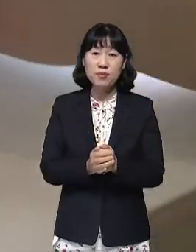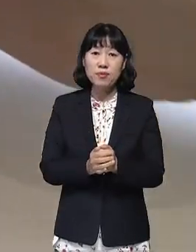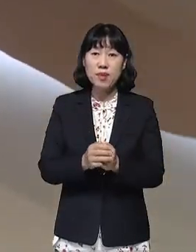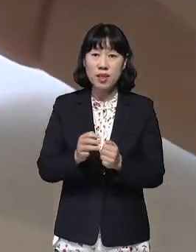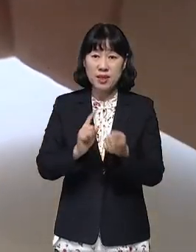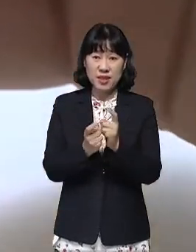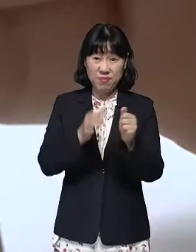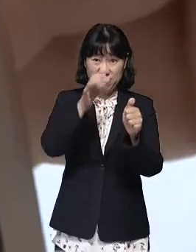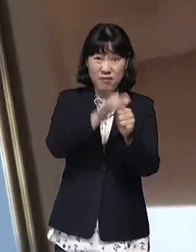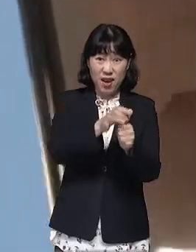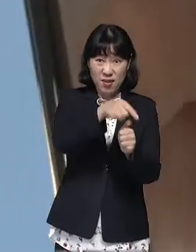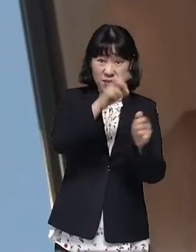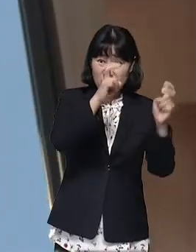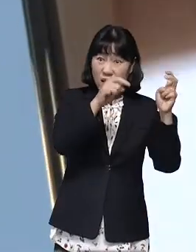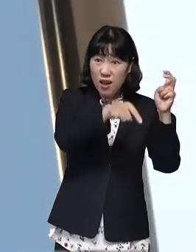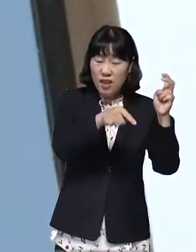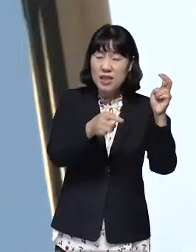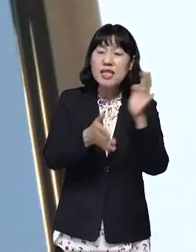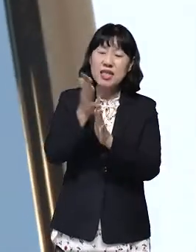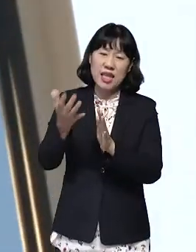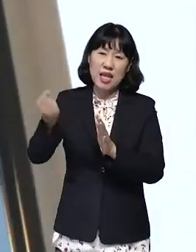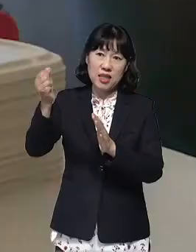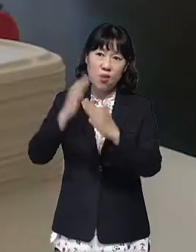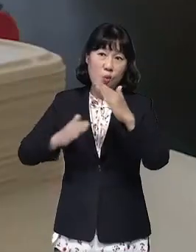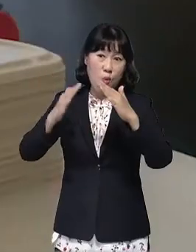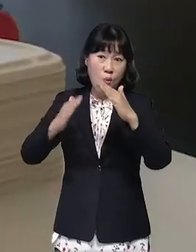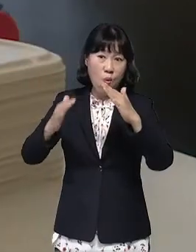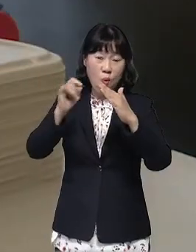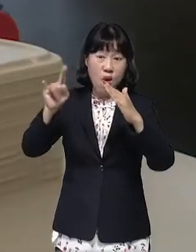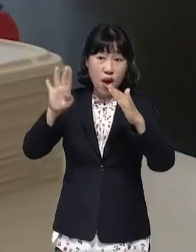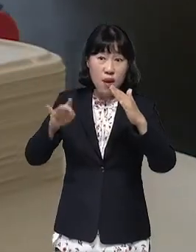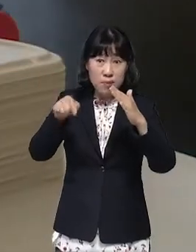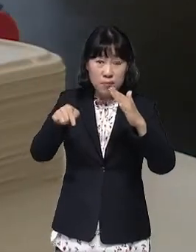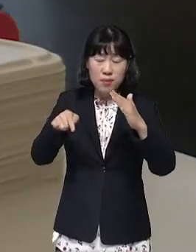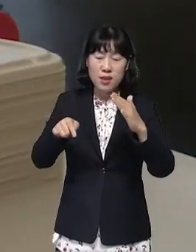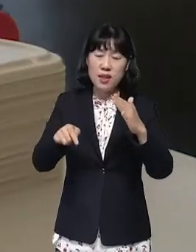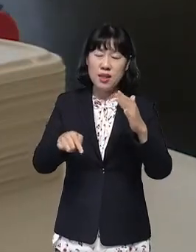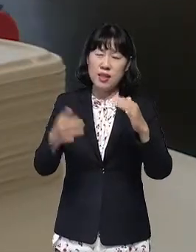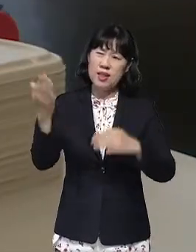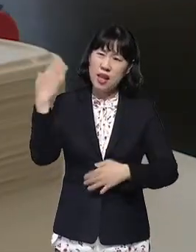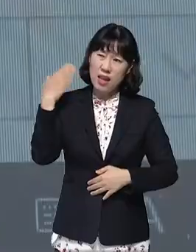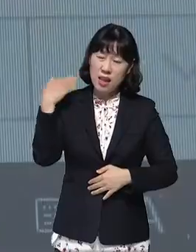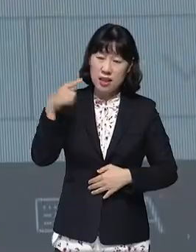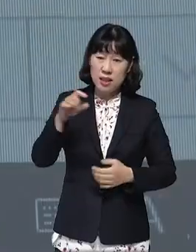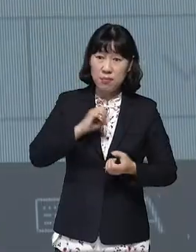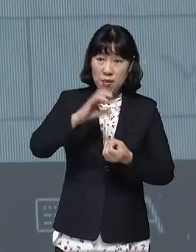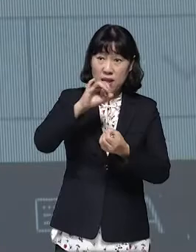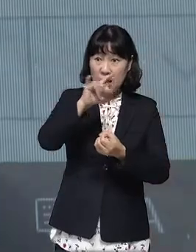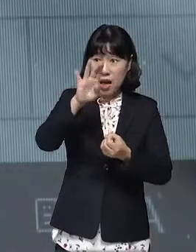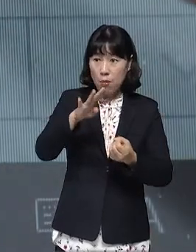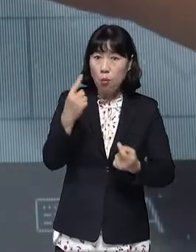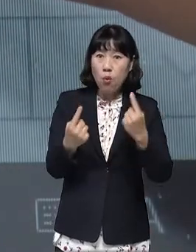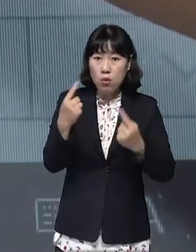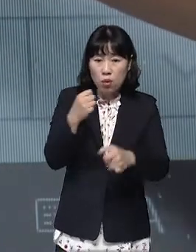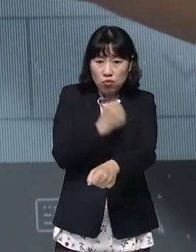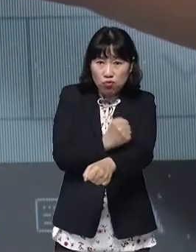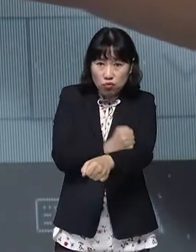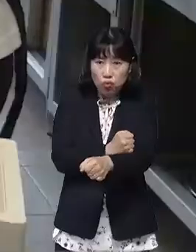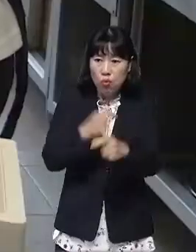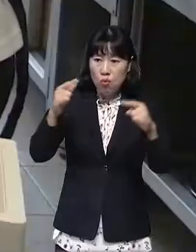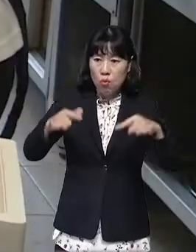위메포에 위탁 운영하는 광주시 공공배달앱은 기존 배달앱에 비해 수수료가 최대 6배가량